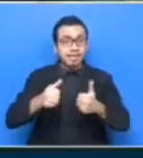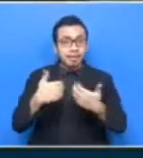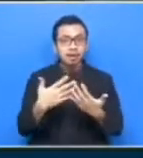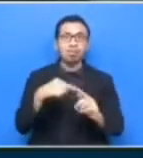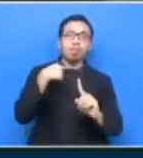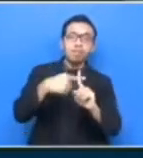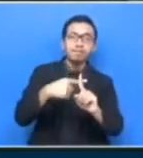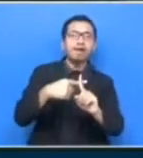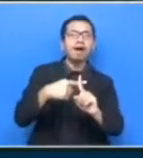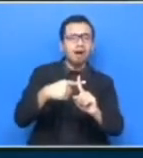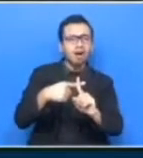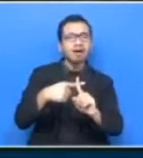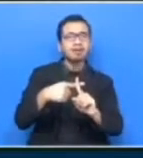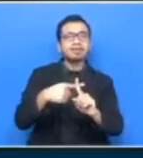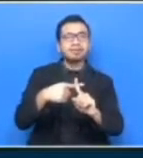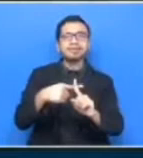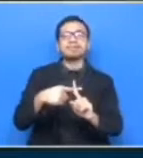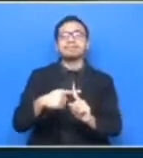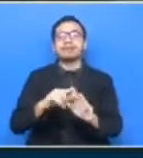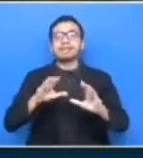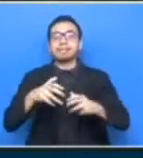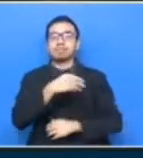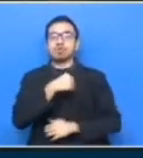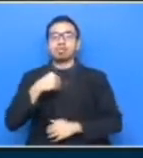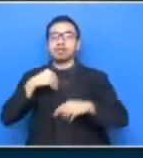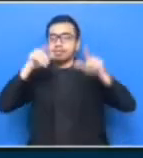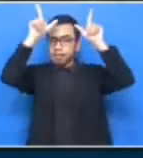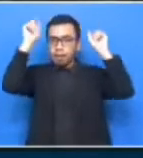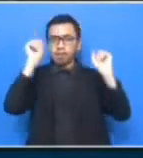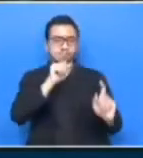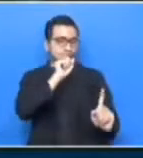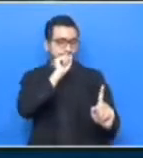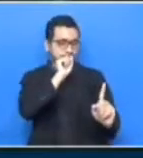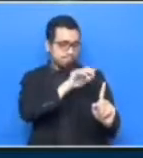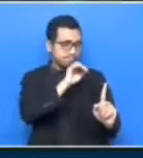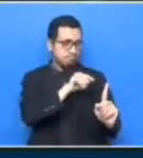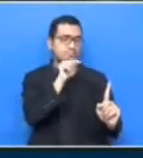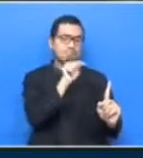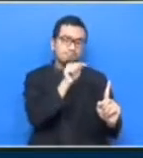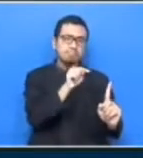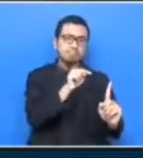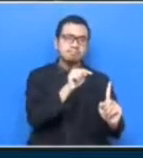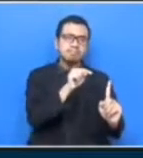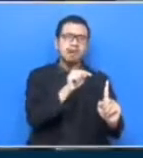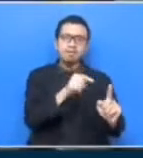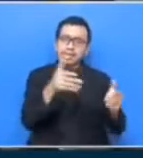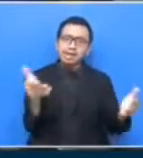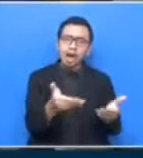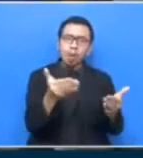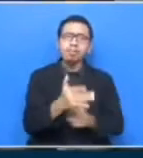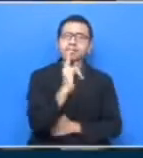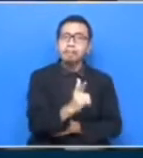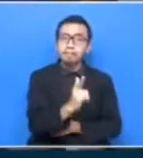sehingga diberitahu oleh tim dokter dan perawat bahwa saudara Syahrini masih harus dirawat karena